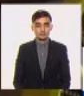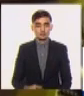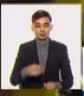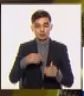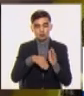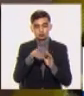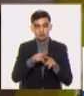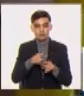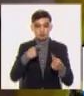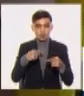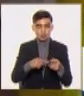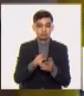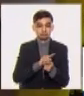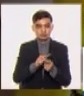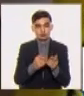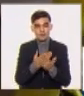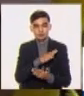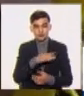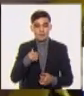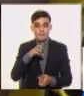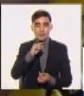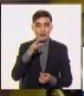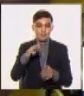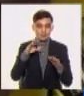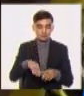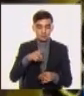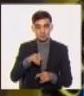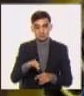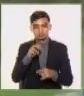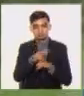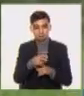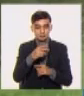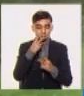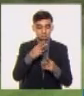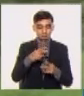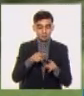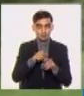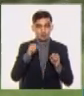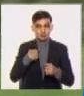Здорово, что чемпионат возобновился. Есть повод прийти в бар и отпраздновать. Я очень рада.